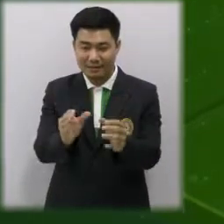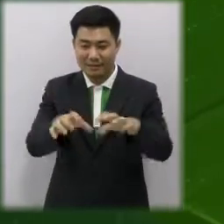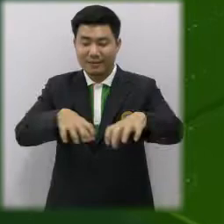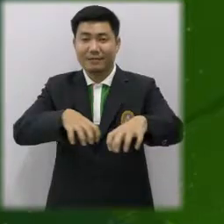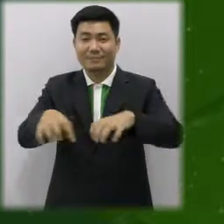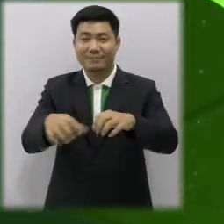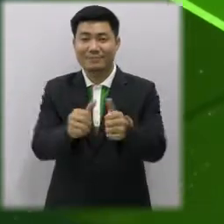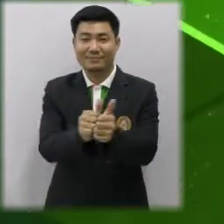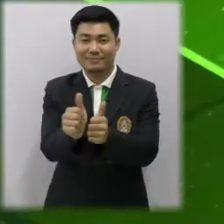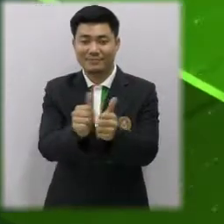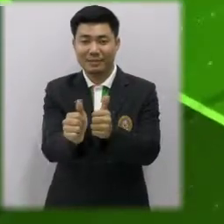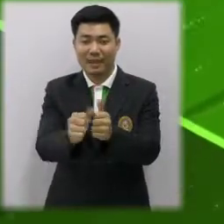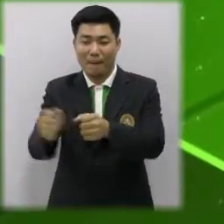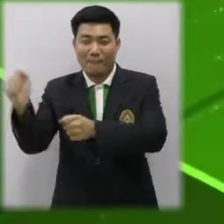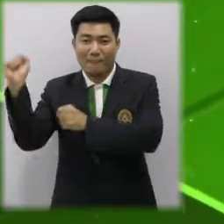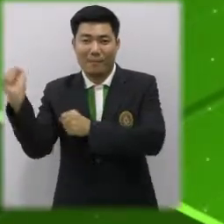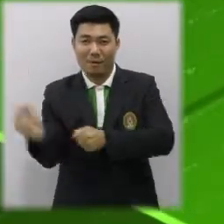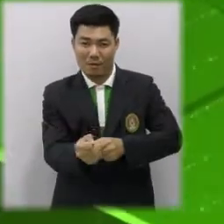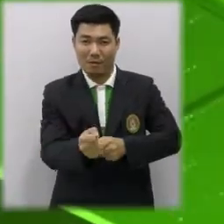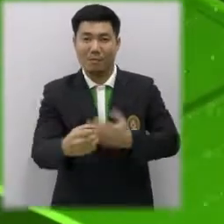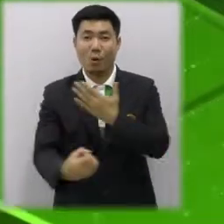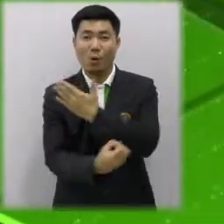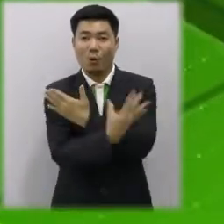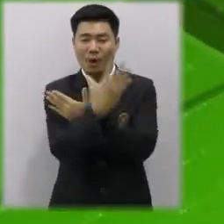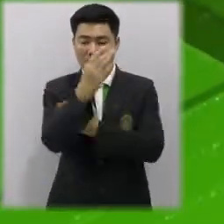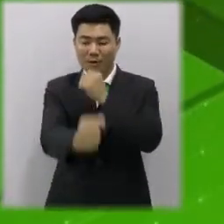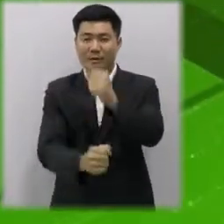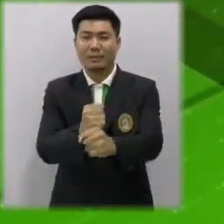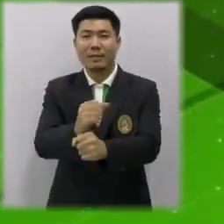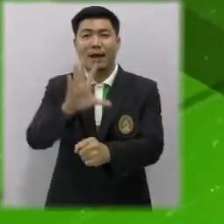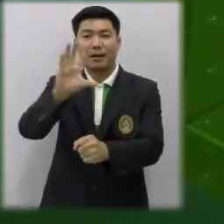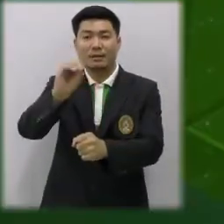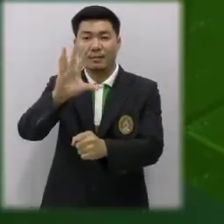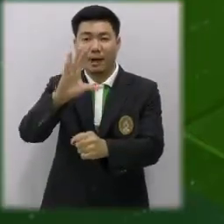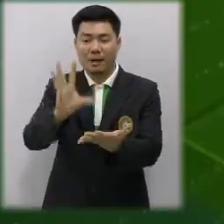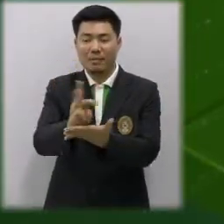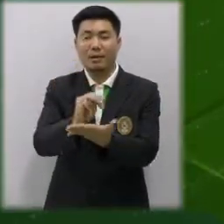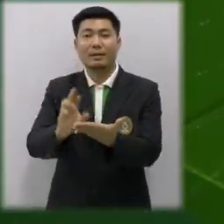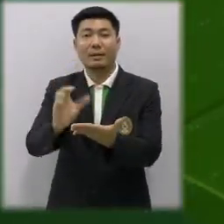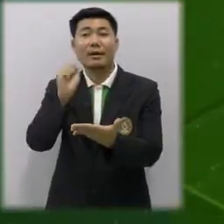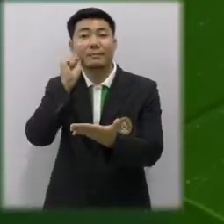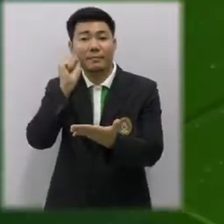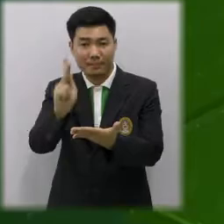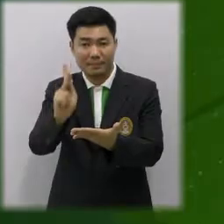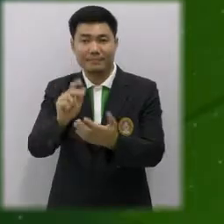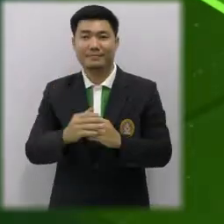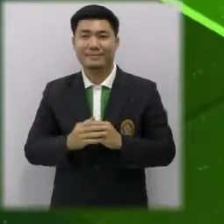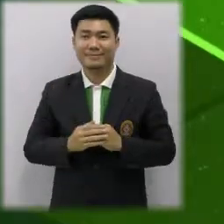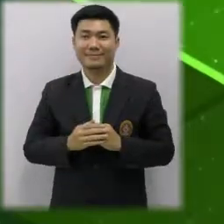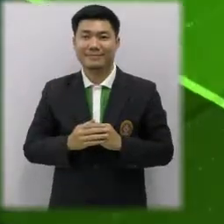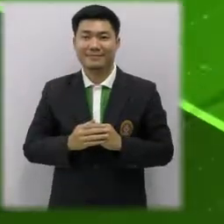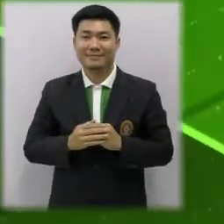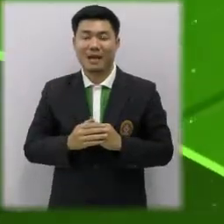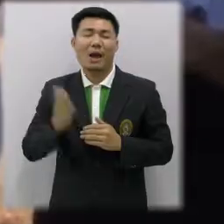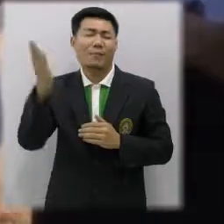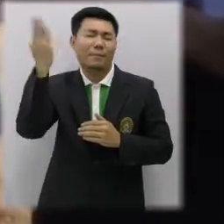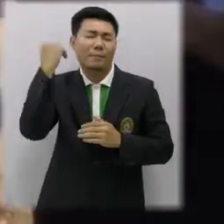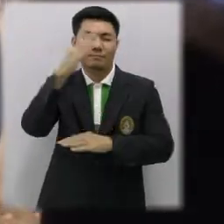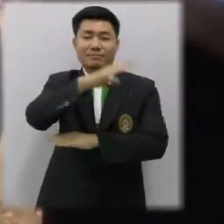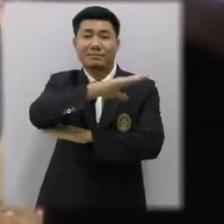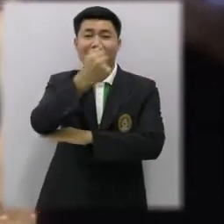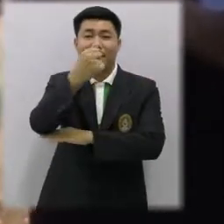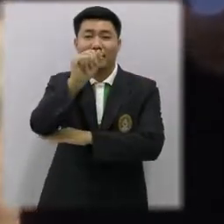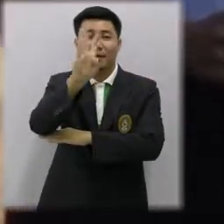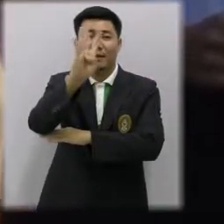ศาสตร์จัดการแข่งขันกอล์ฟเนื่องในโอกาสครบรอบ55ปีมหาวิทยาลัยราชภัฏสกลนครเ